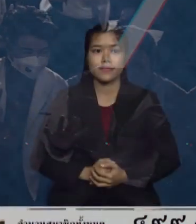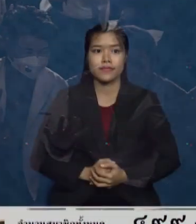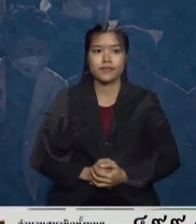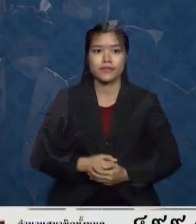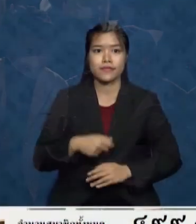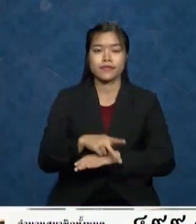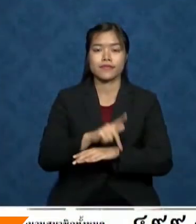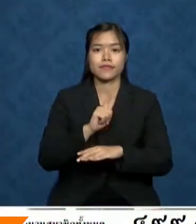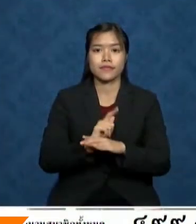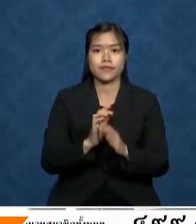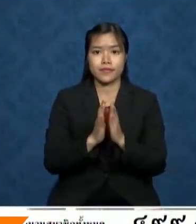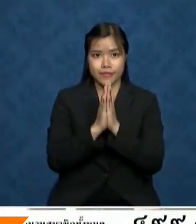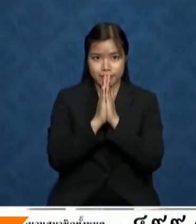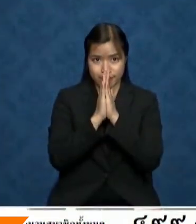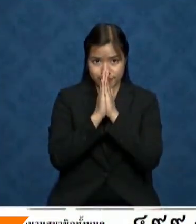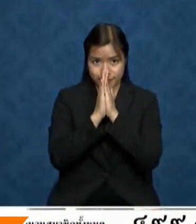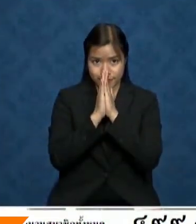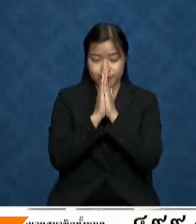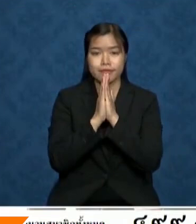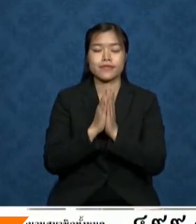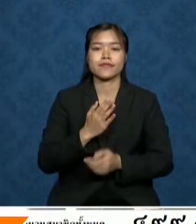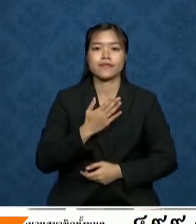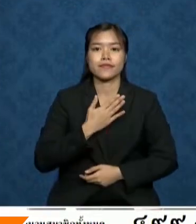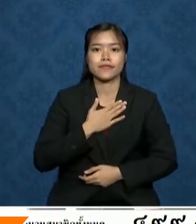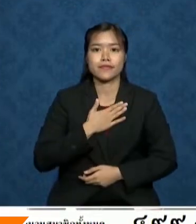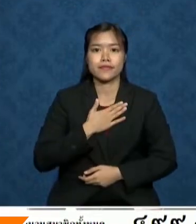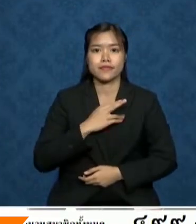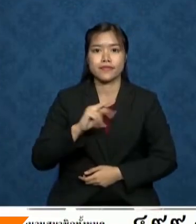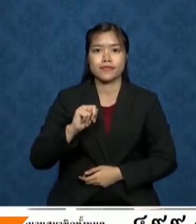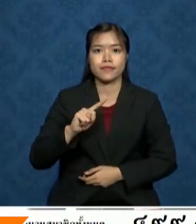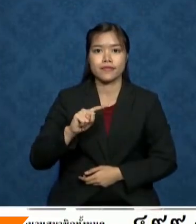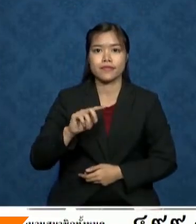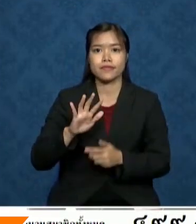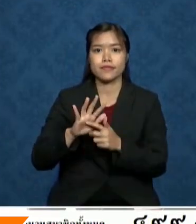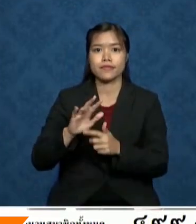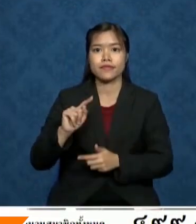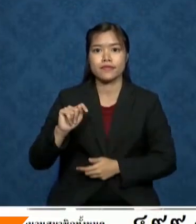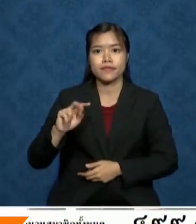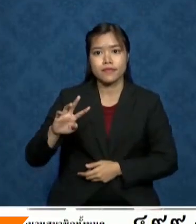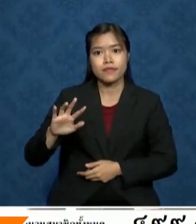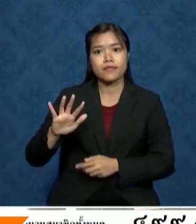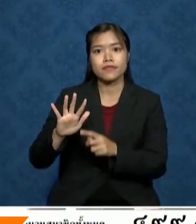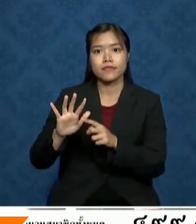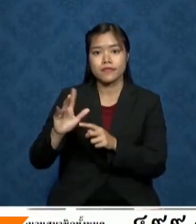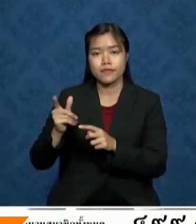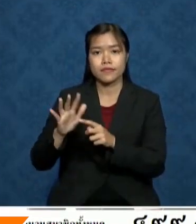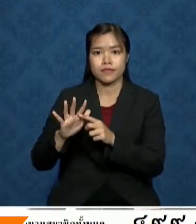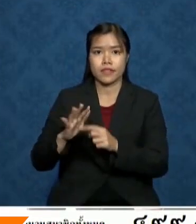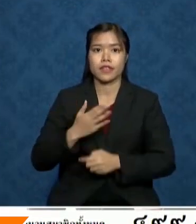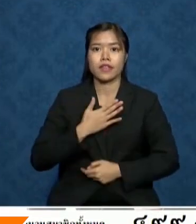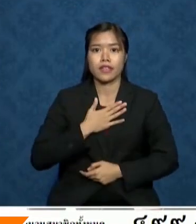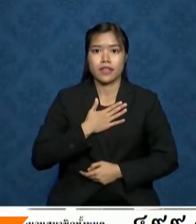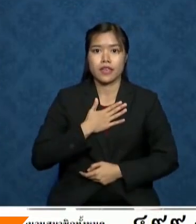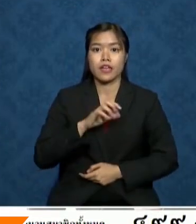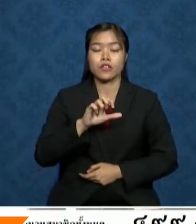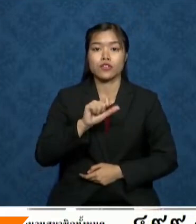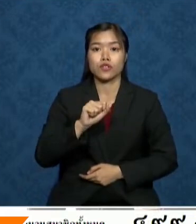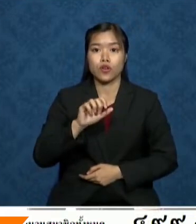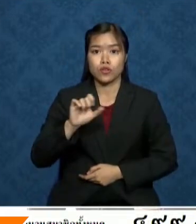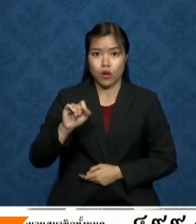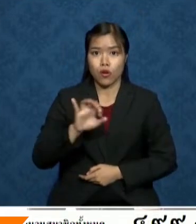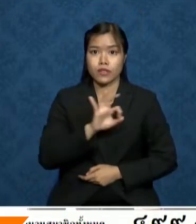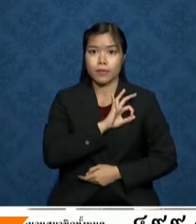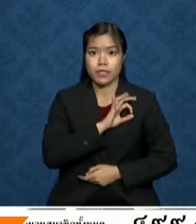เตรยน ธรรมธานสภาผู้แนราสดรทเขารบครับ ผม นัศชาบุชยสวัด์ สมาชิ สภาผู้แทนราสดรร กูงเทหานคร จากพักเก้าไกล